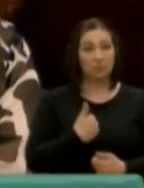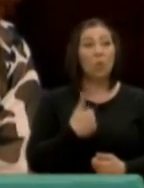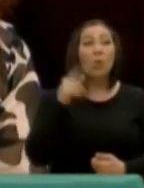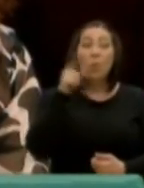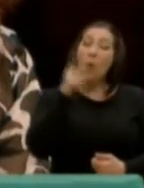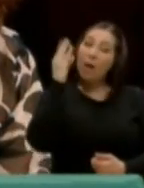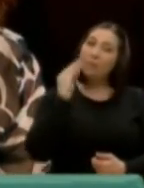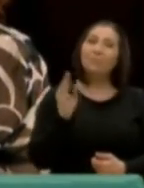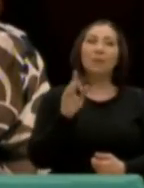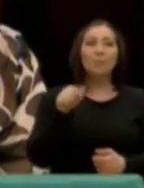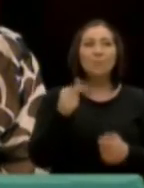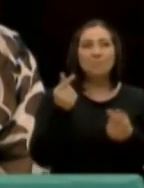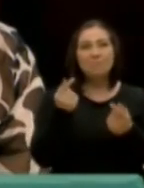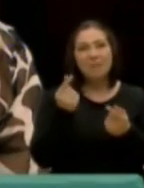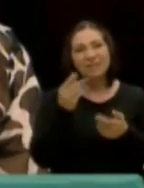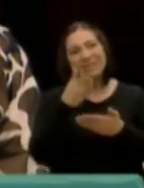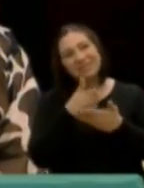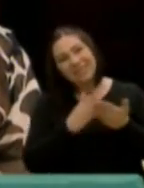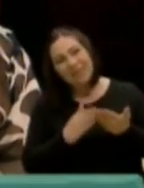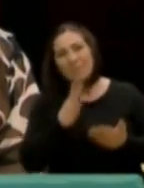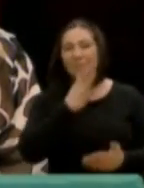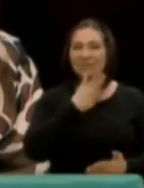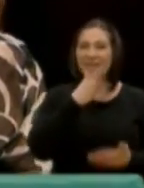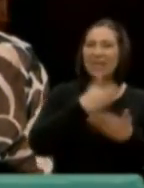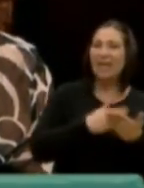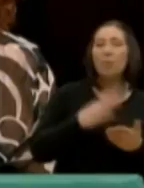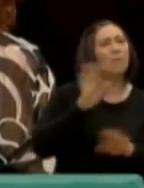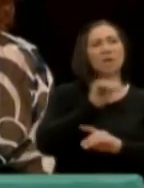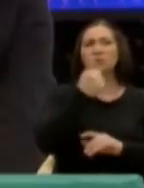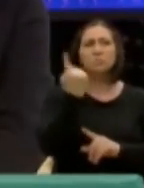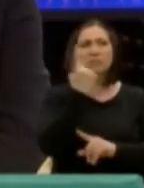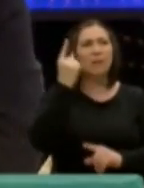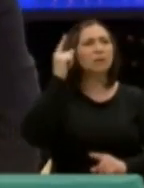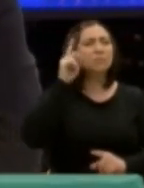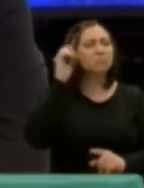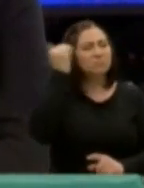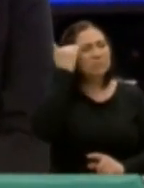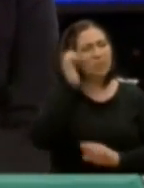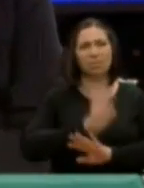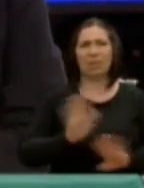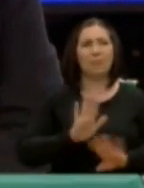O anlamda böyle biraz yarı bilinçli bir karar oldu ama hiçbir zaman da pişman olmadık. Şimdi zaten